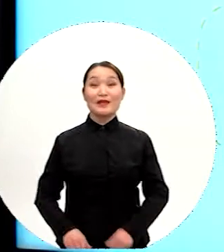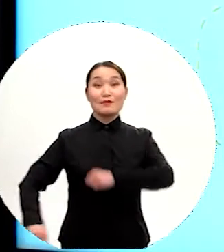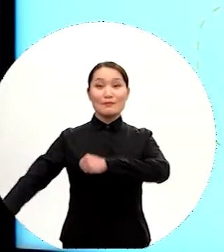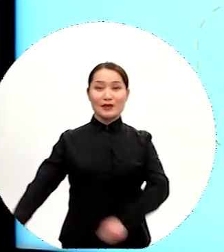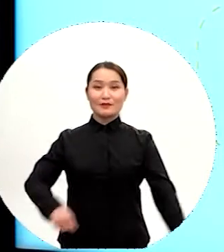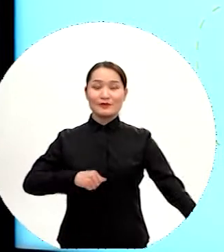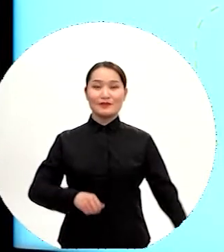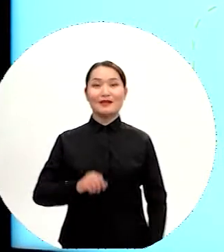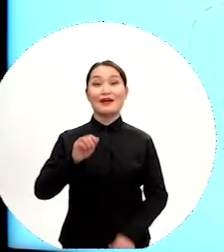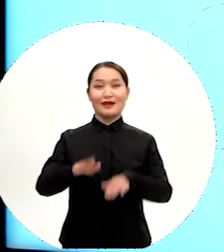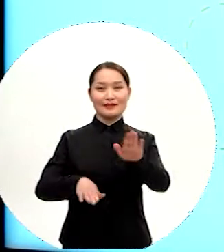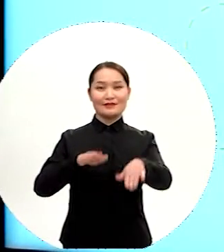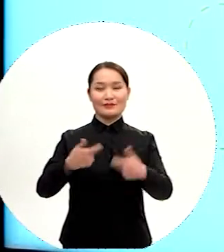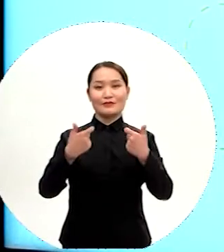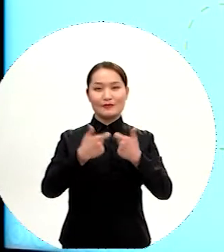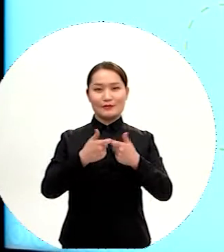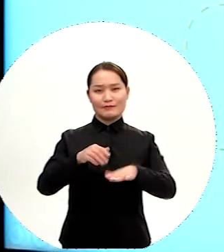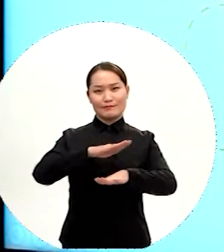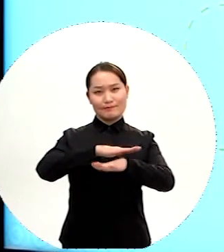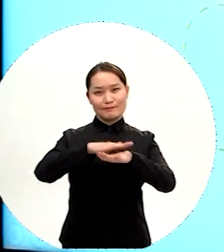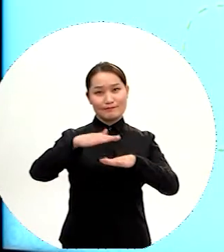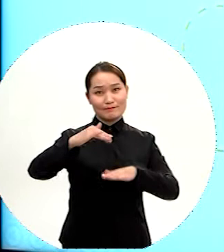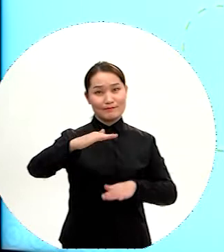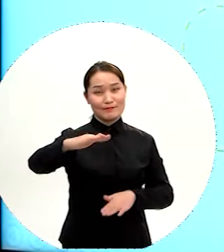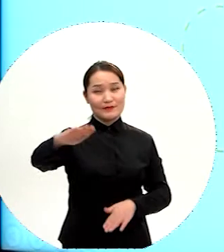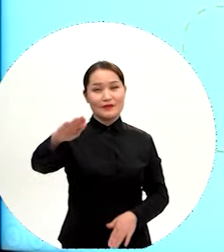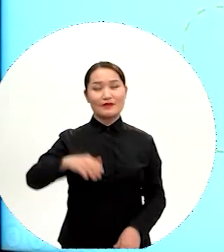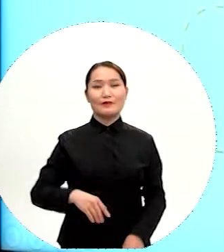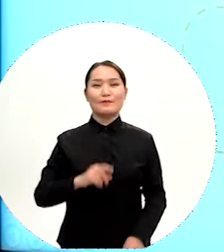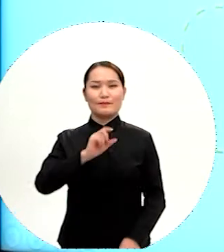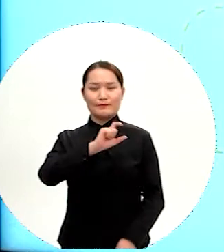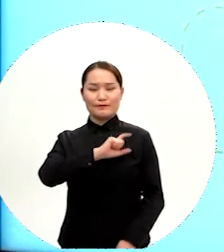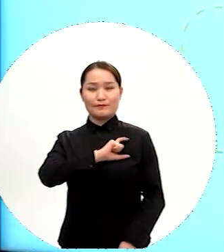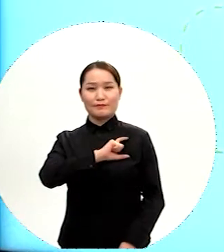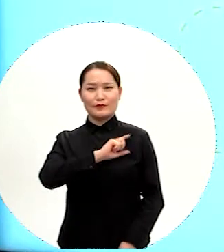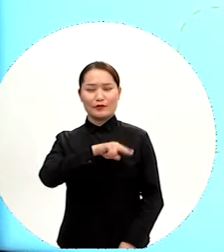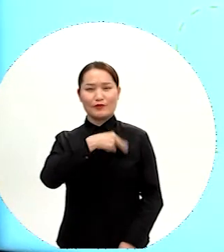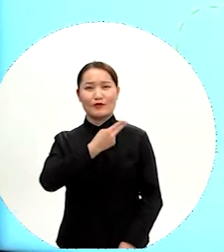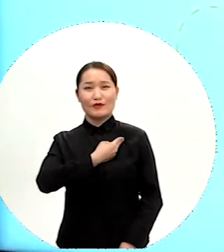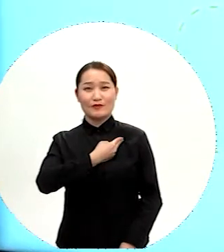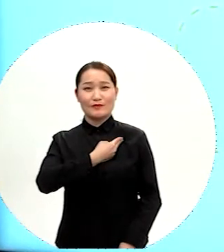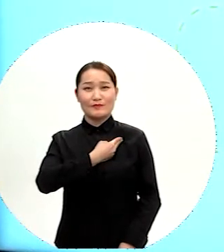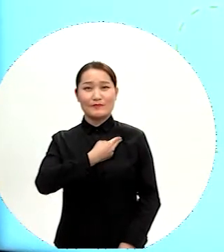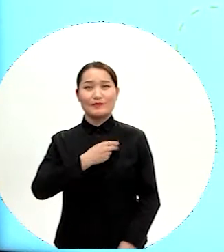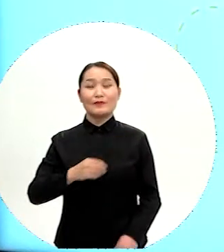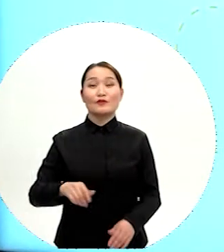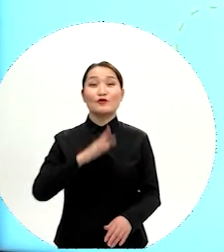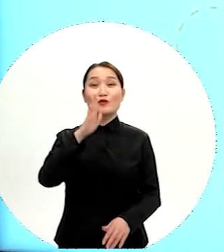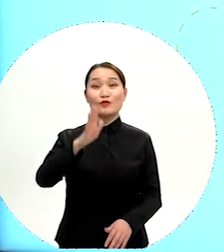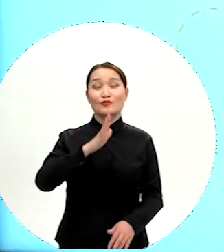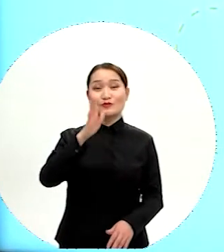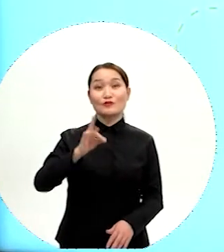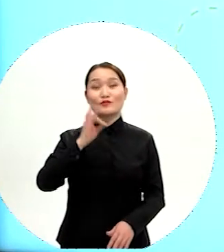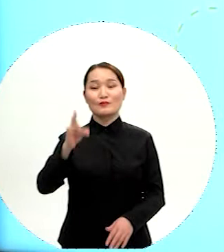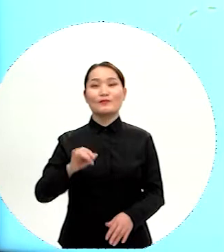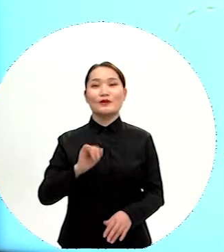Тэгэхээр хүүхдүүдээ марш бол алхахад тохиромжтой, жигд химэлтэй, эрч хүч, урам зориг бадраасан хөгжим